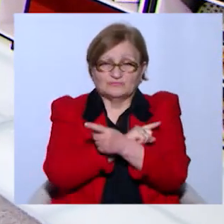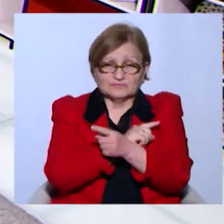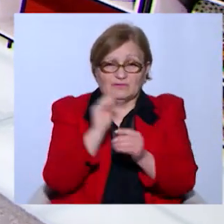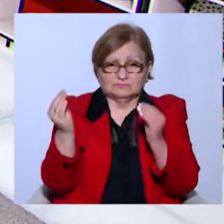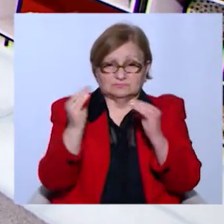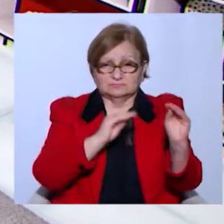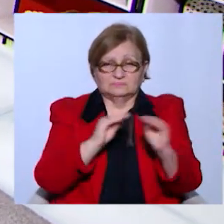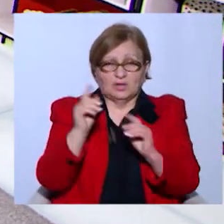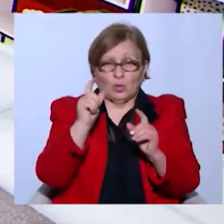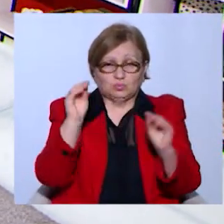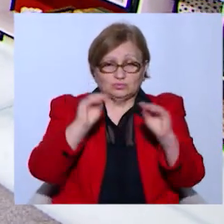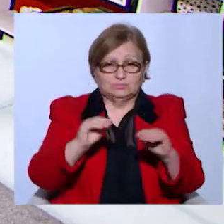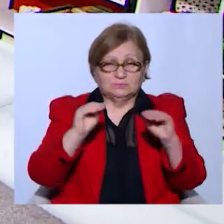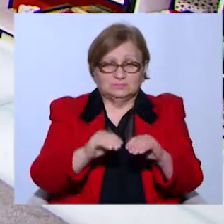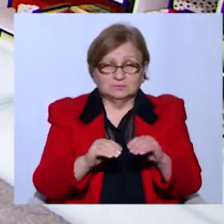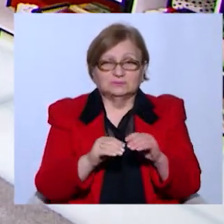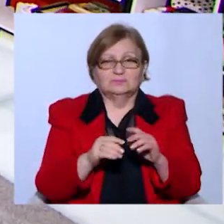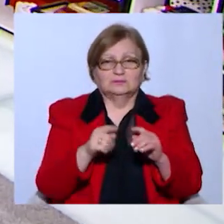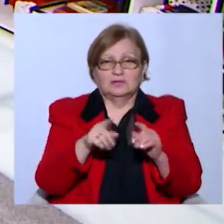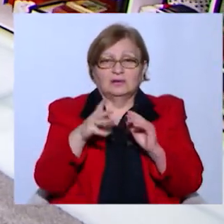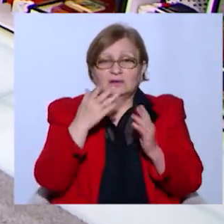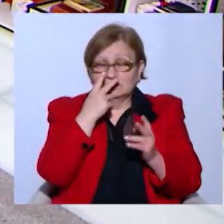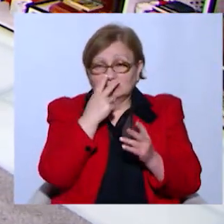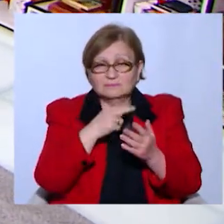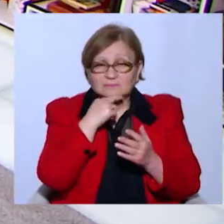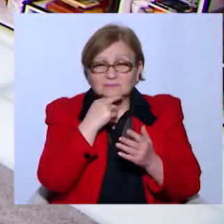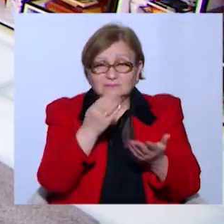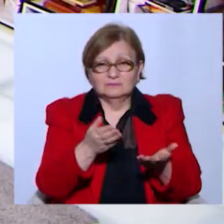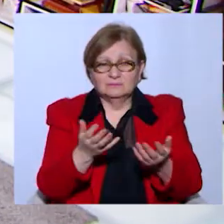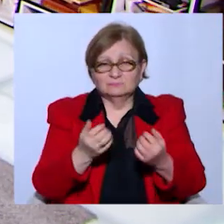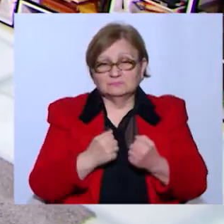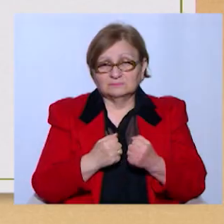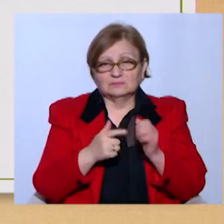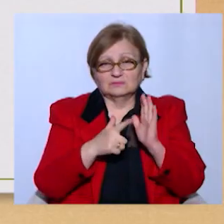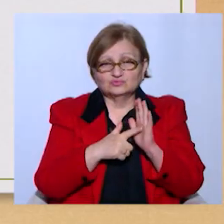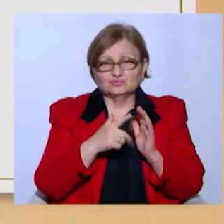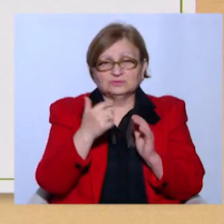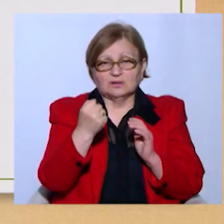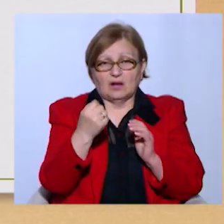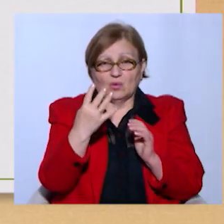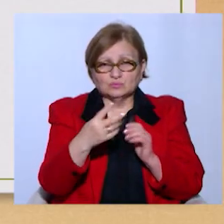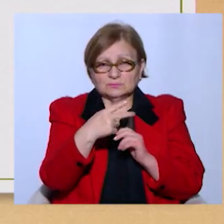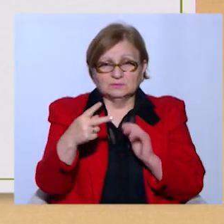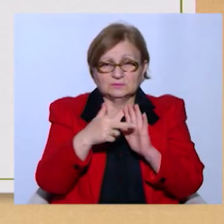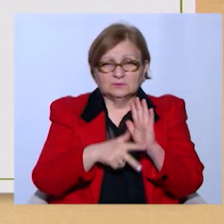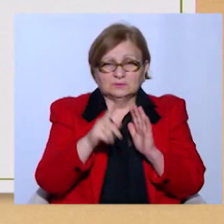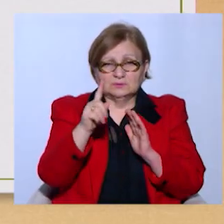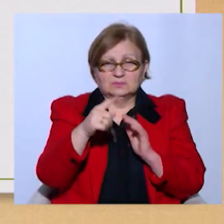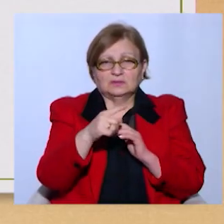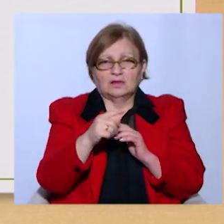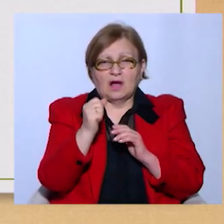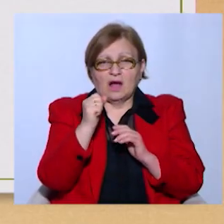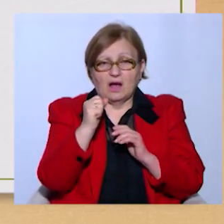მეექვსეც და მესამე და მეხუთეც 2-4-ით და თუ დავაკვირდებით მიიღება რომ 7-4 უდრის 81,